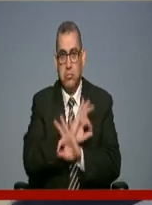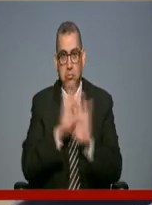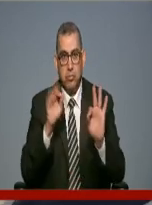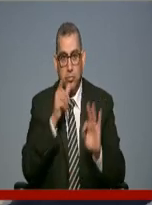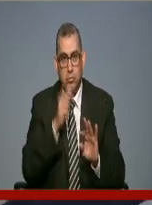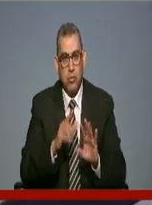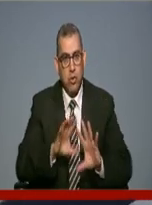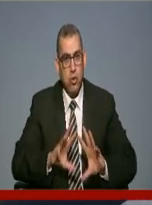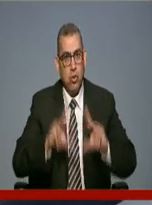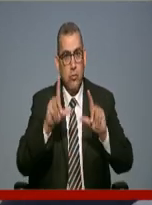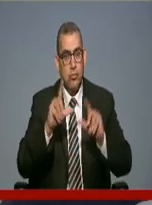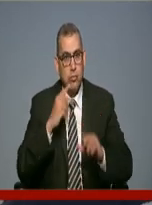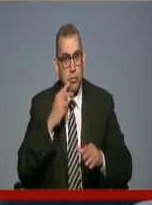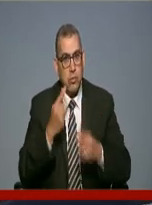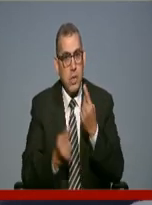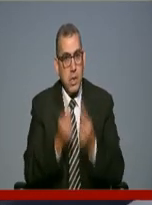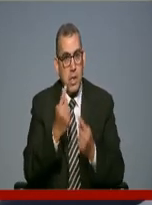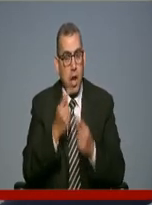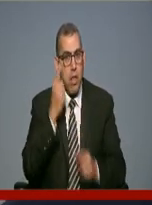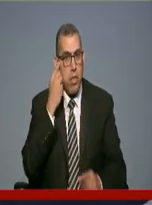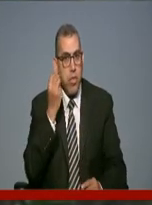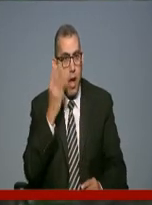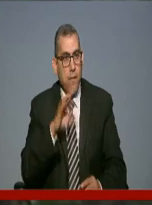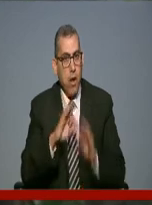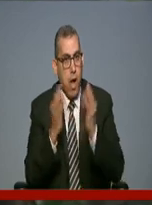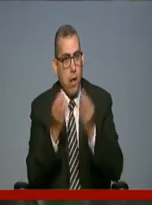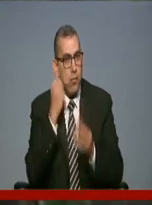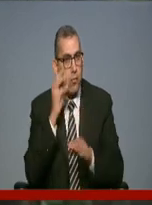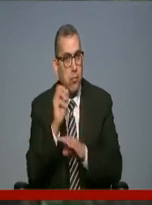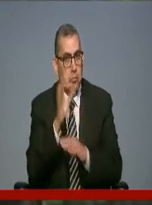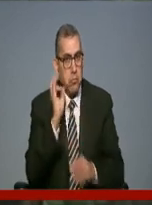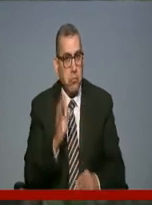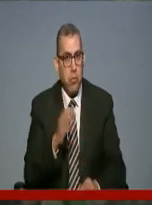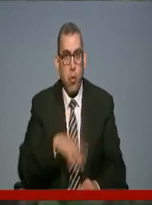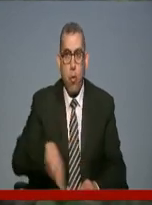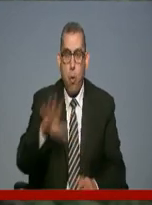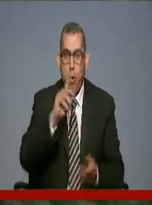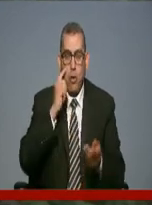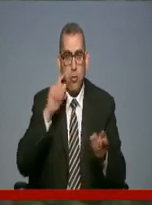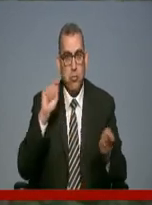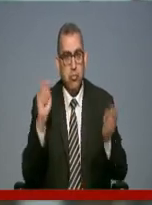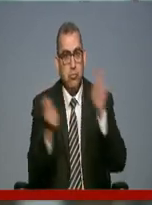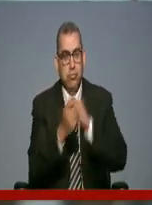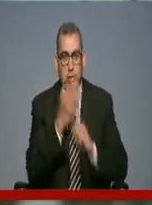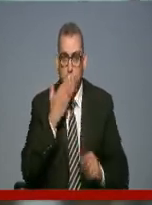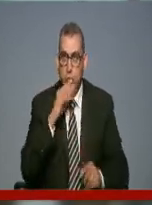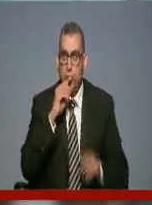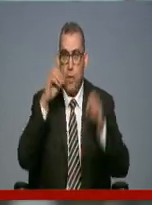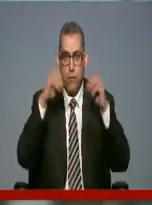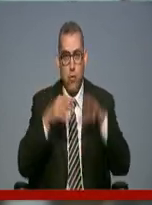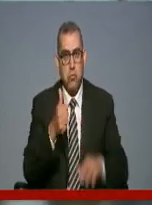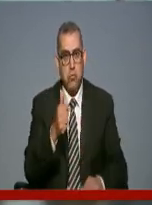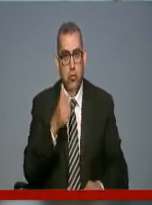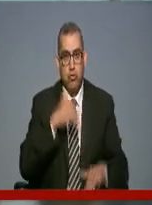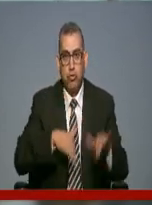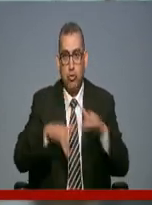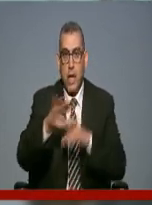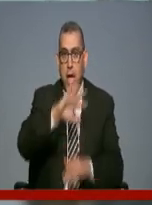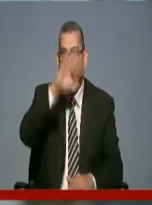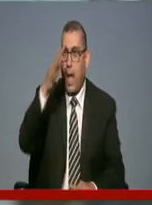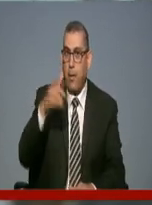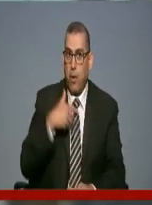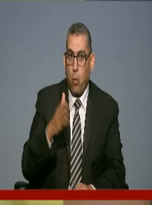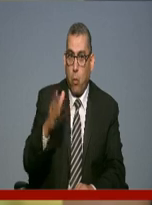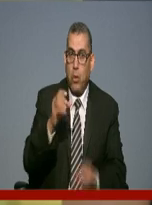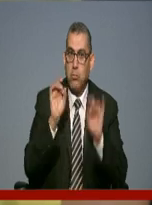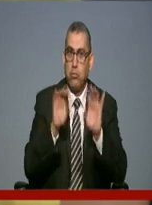تطوير صناعي، تطوير ثقافي حتى على المستوى الثقافي. غيرت الدنيا كلها، خلتها زي الفل والله. الطريق جداب الصلاة على النبي احنا ما كناش